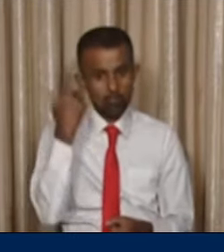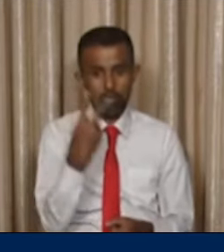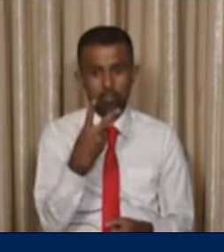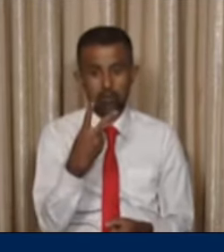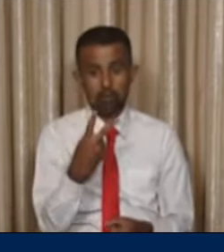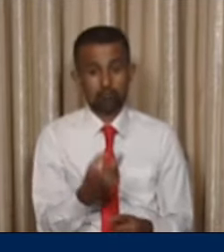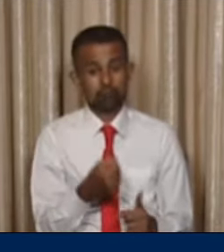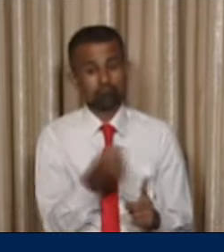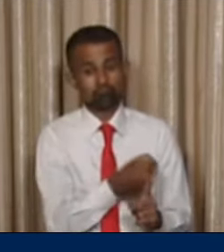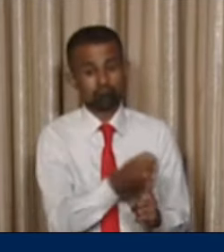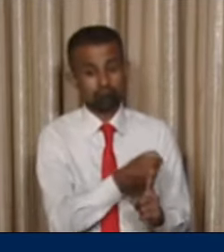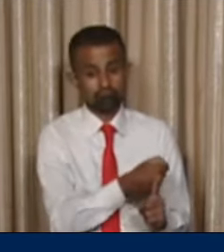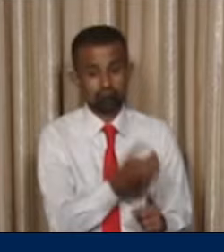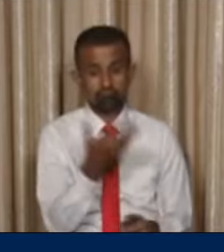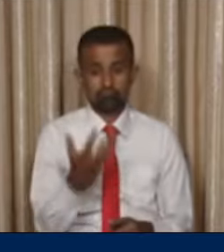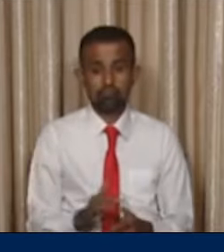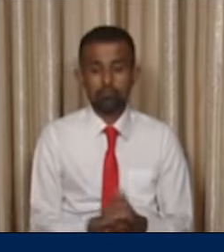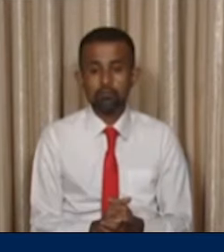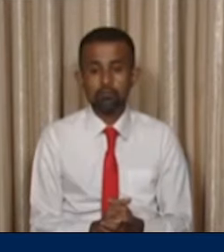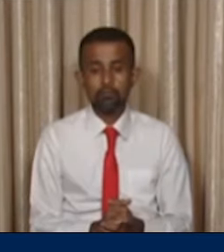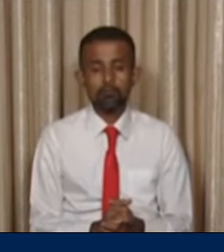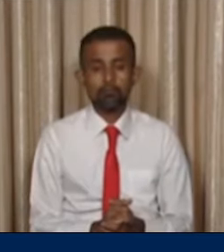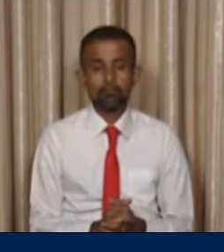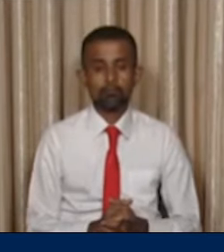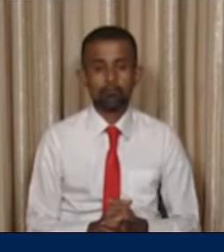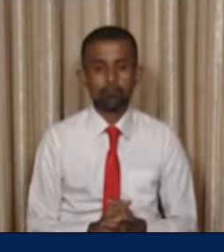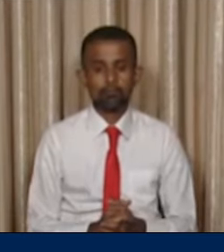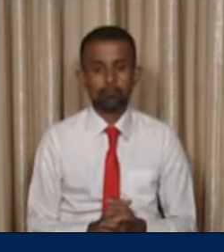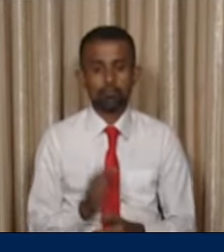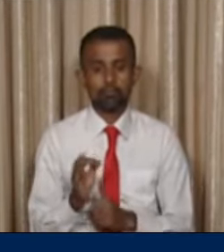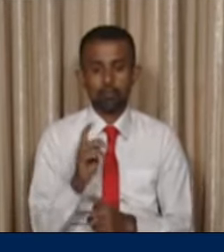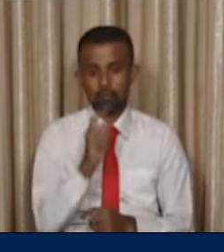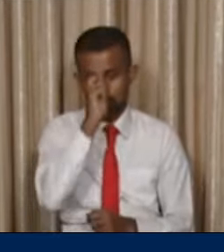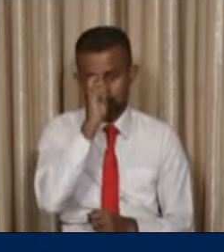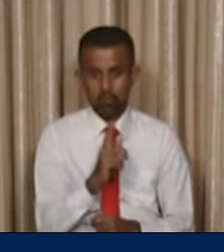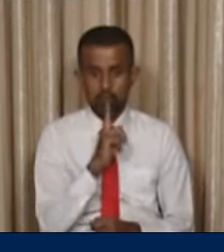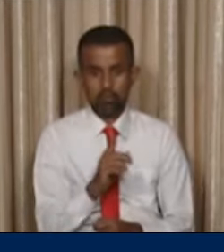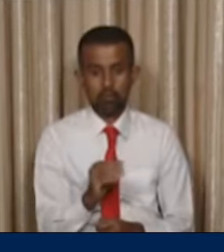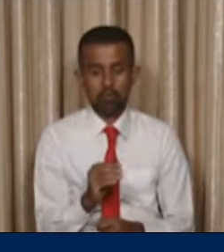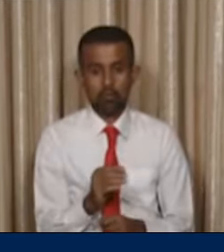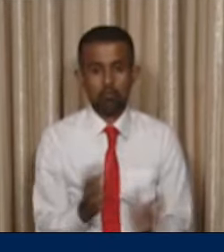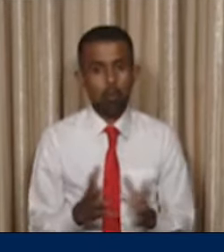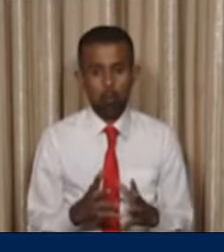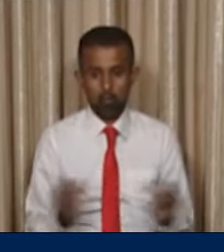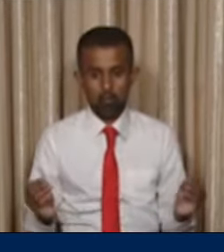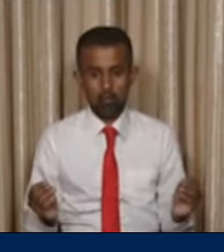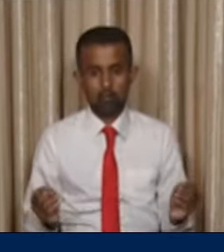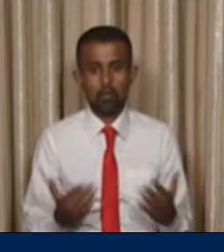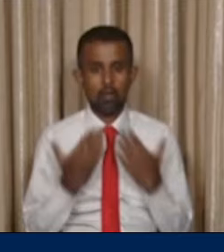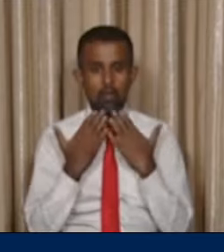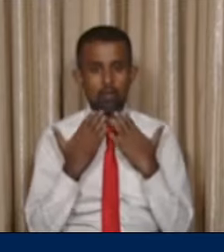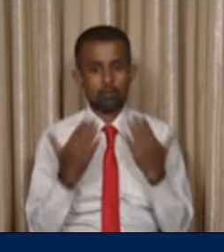දැඩි ප්‍රහාරයක් ආණ්ඩුවට එල්ල කරේ. ඒ ප්‍රහාරයට අනුව දැන් ජනාධිපතිතුමා කියනවා නම් මේක අකුල ගන්නවා කියලා අපි